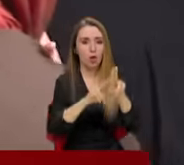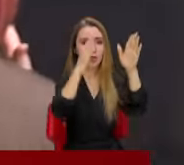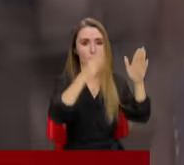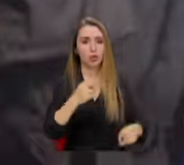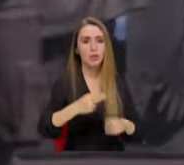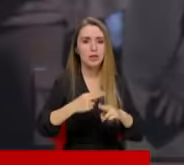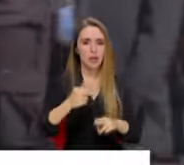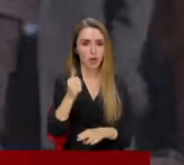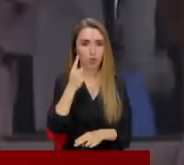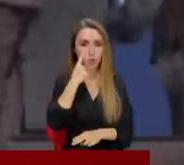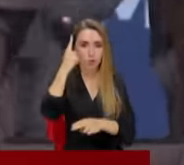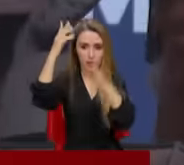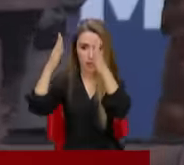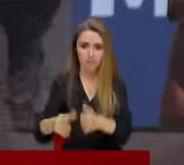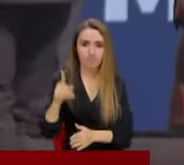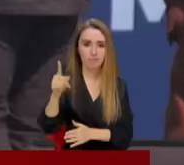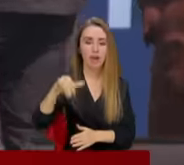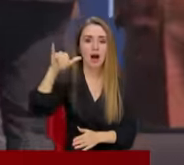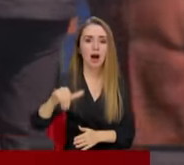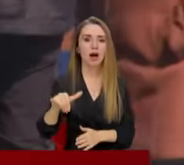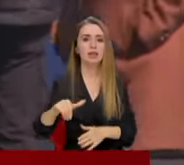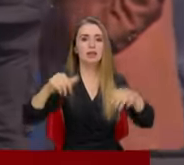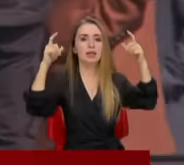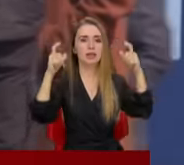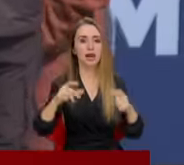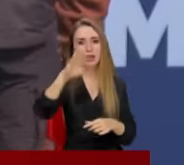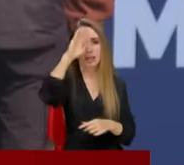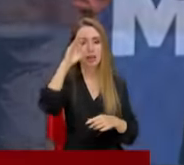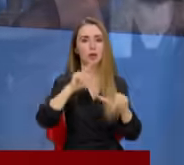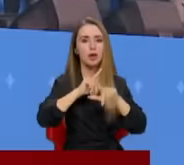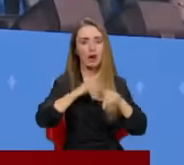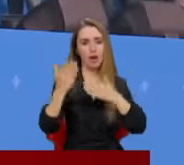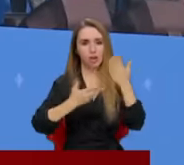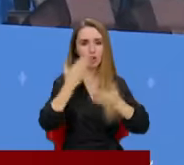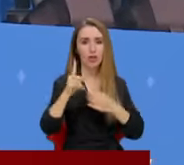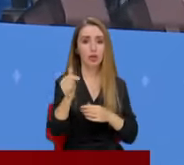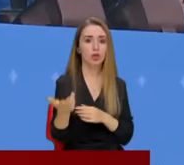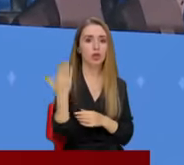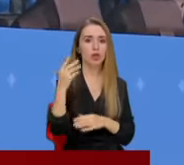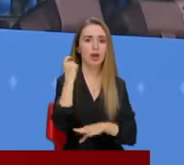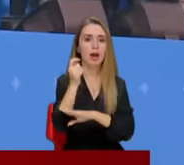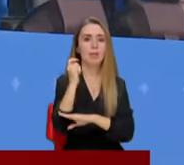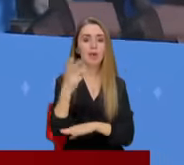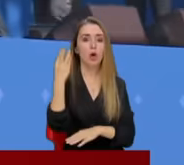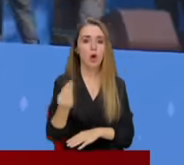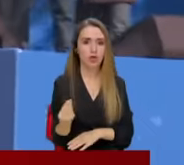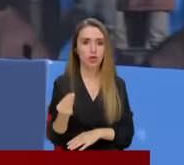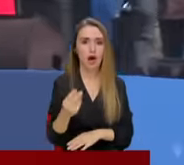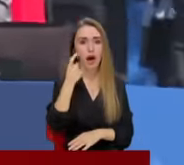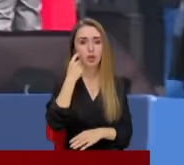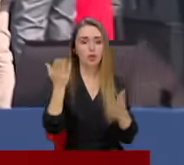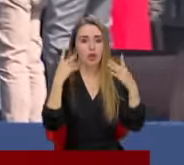Kurum pazar günü Cumhurbaşkanı Erdoğan'la aynı sahneden İstanbul'a seslenecek. Bir gün öncesinde mitingin gerçekleşeceği